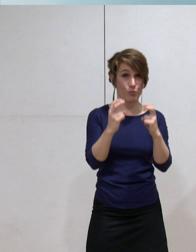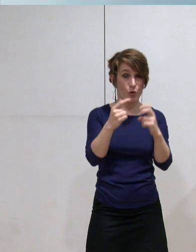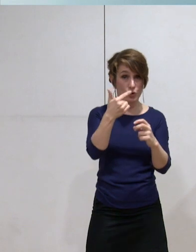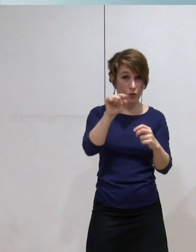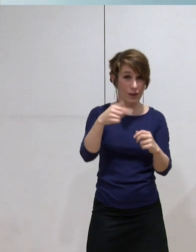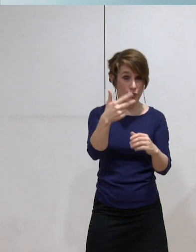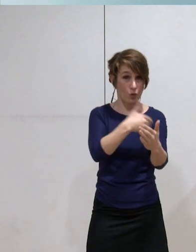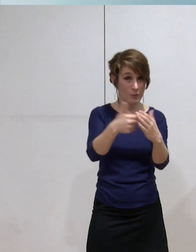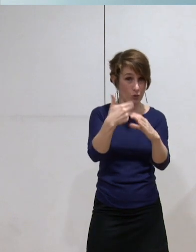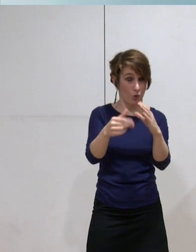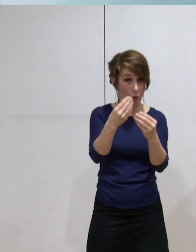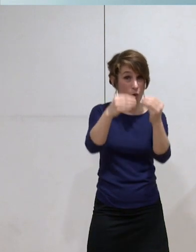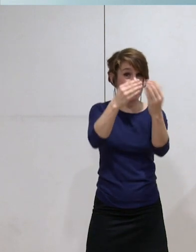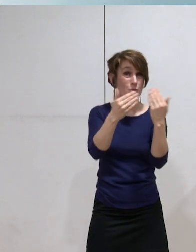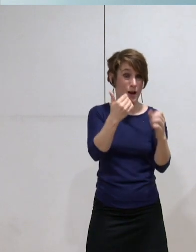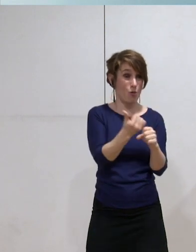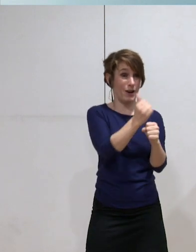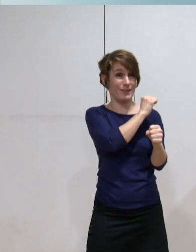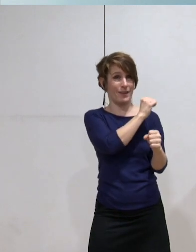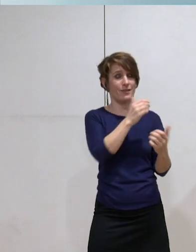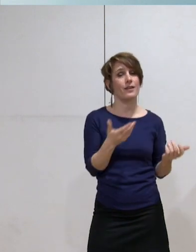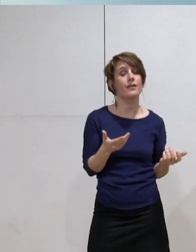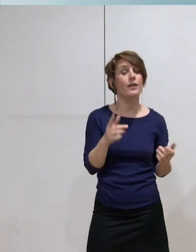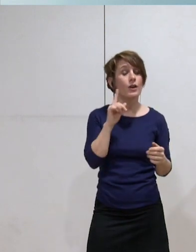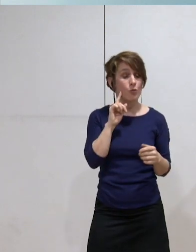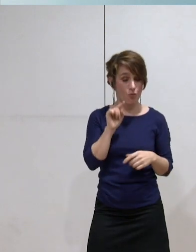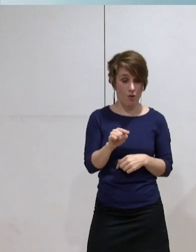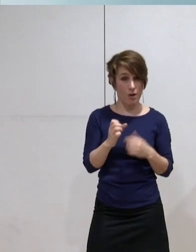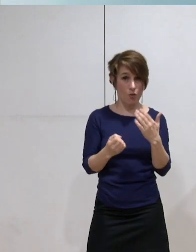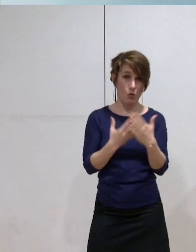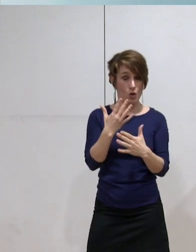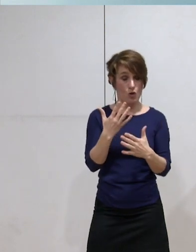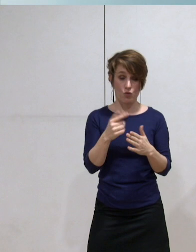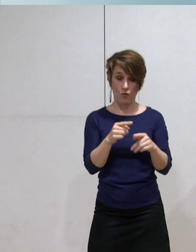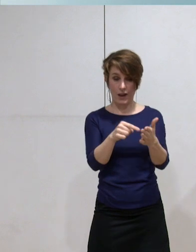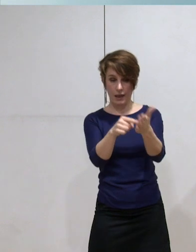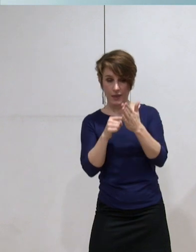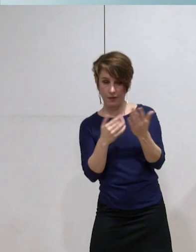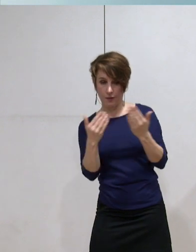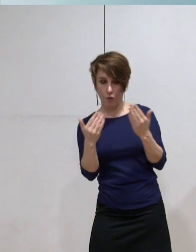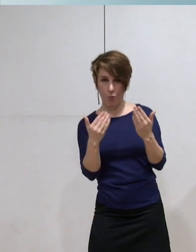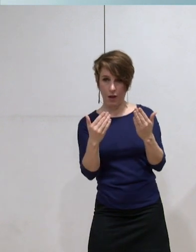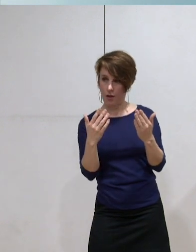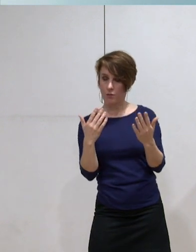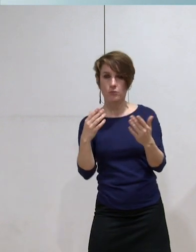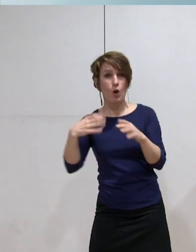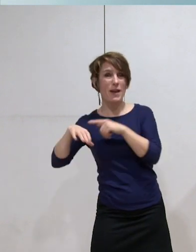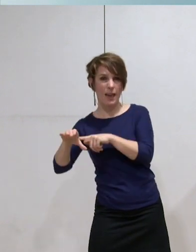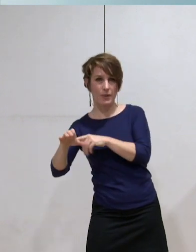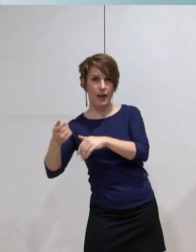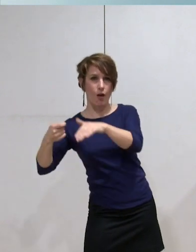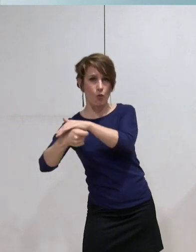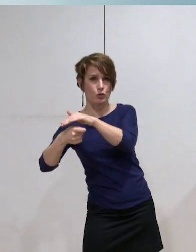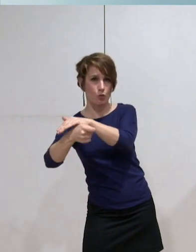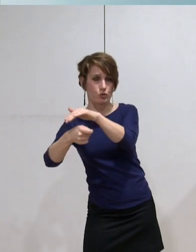par rapport à l'année 2015 si l'on compare ce nouvel encours de dette avec le remboursement du capital qui devrait échouir à